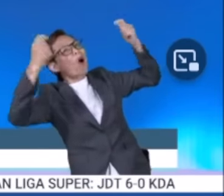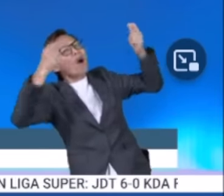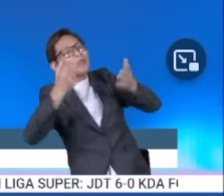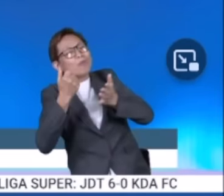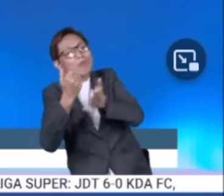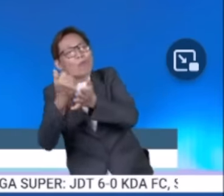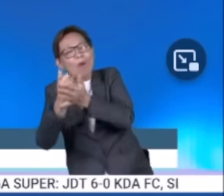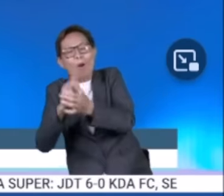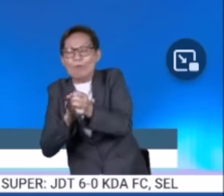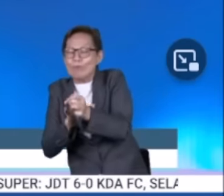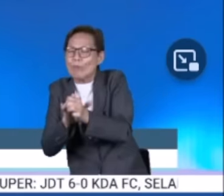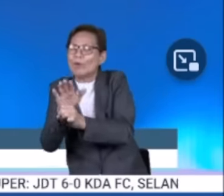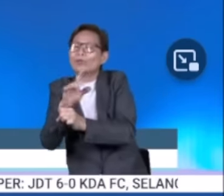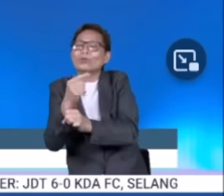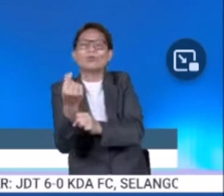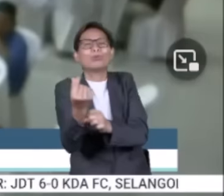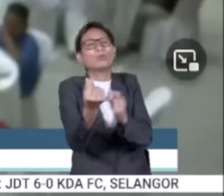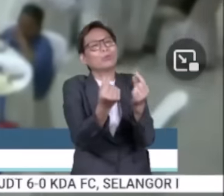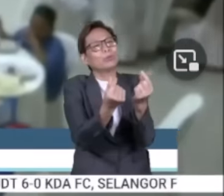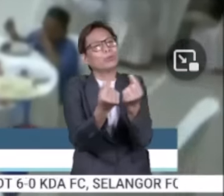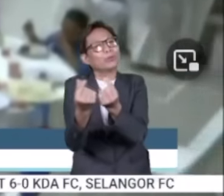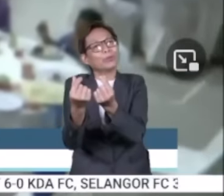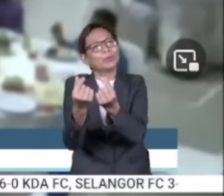disantuni dengan penuh kasih sayang.